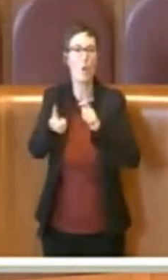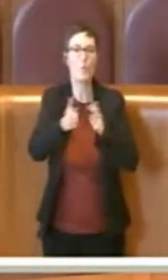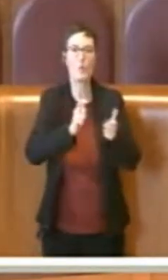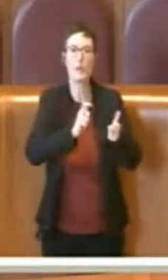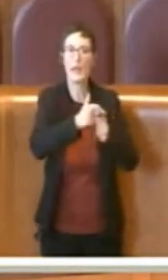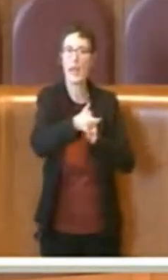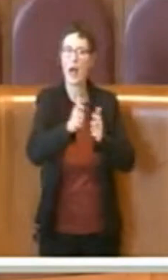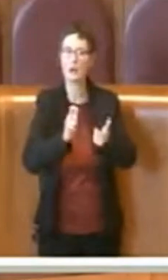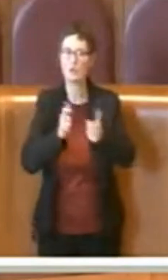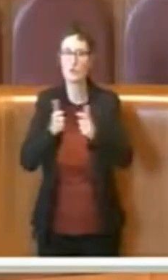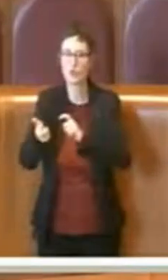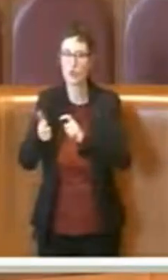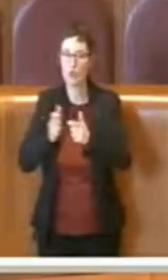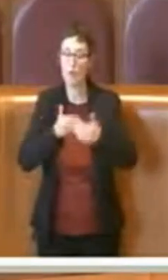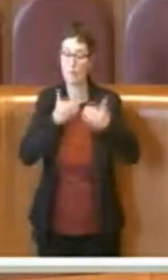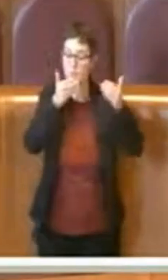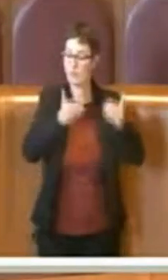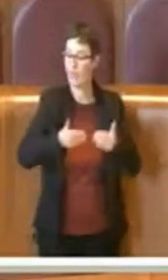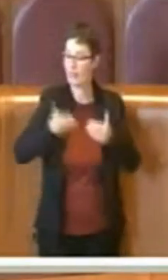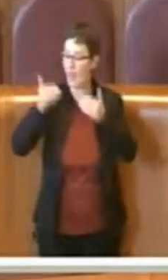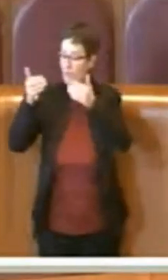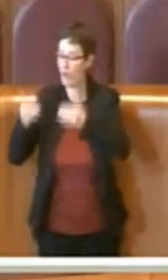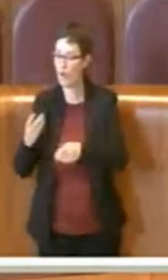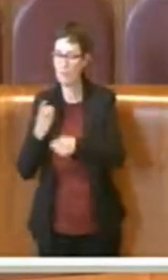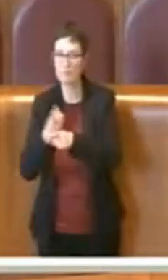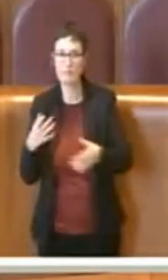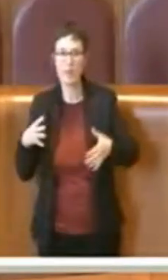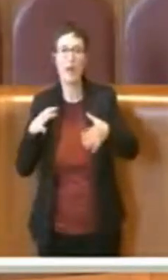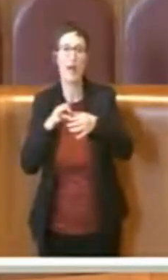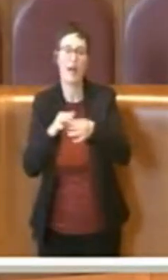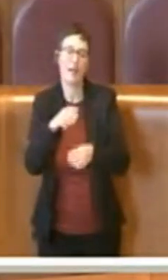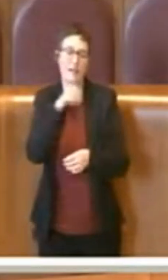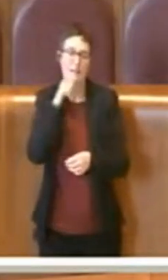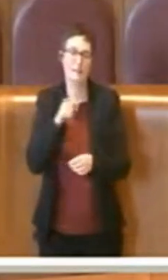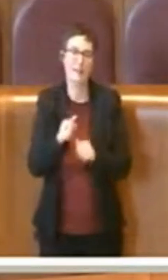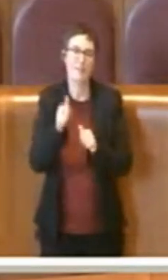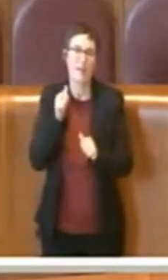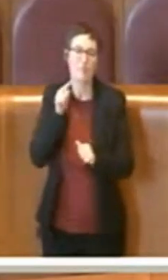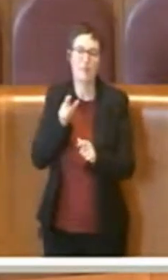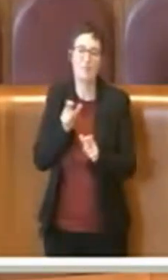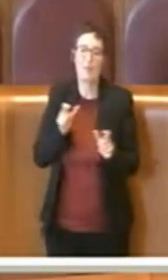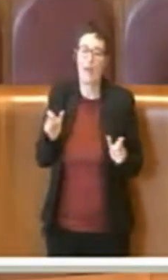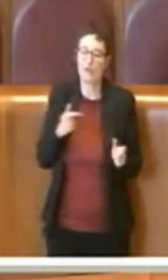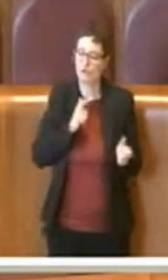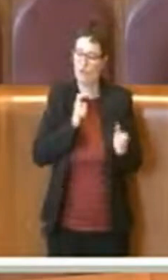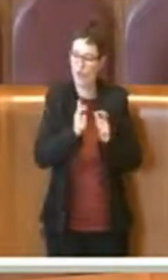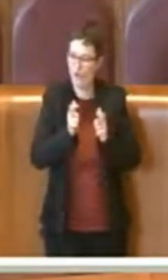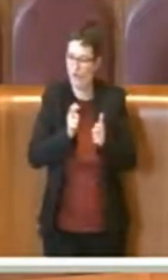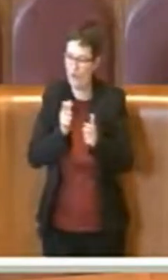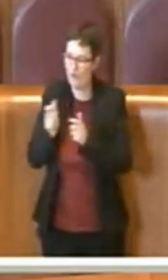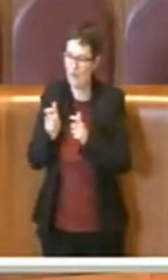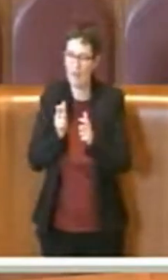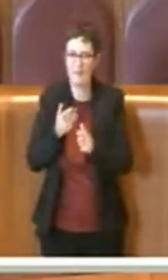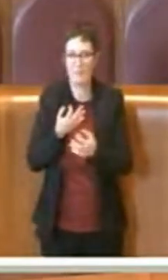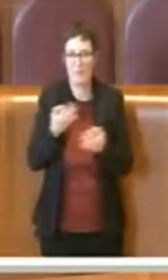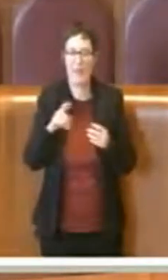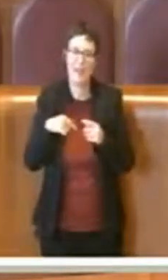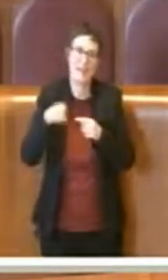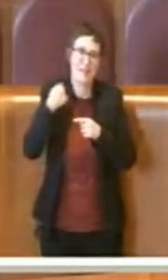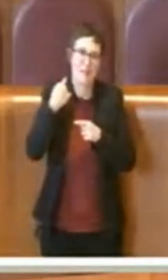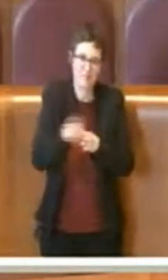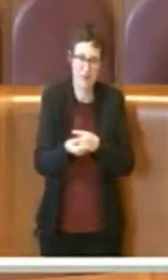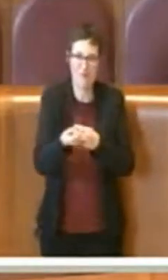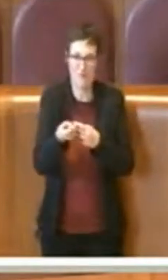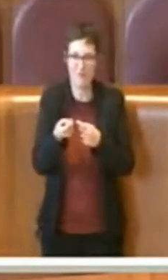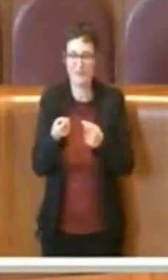le piattaforme prima vanno fatte parlare le persone, poi bisogna far parlare le piattaforme, e probabilmente è più facile fare la seconda tante